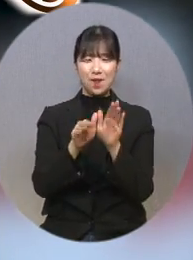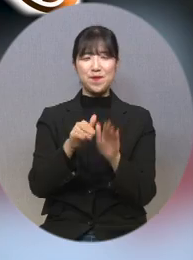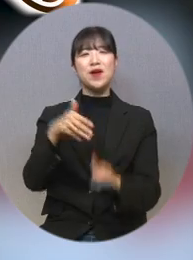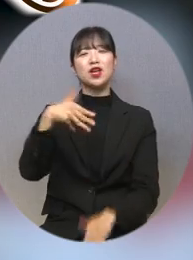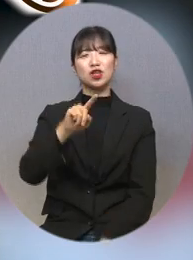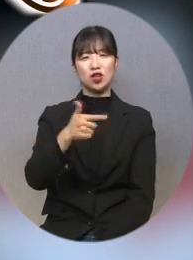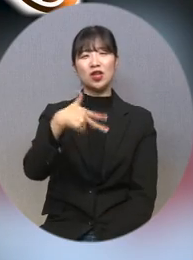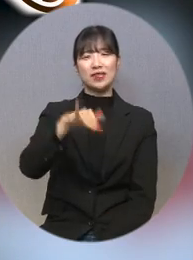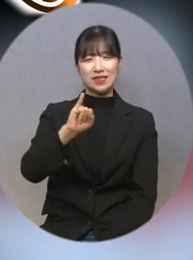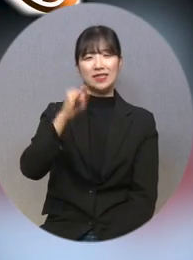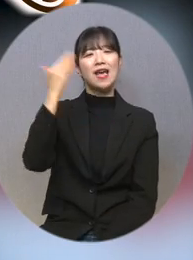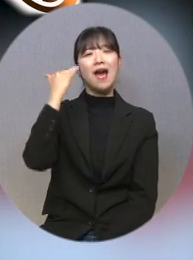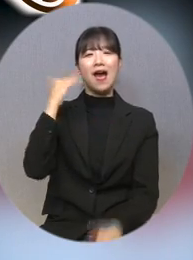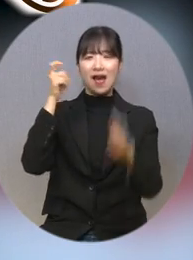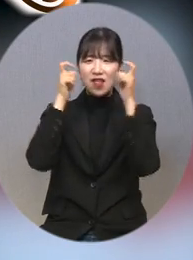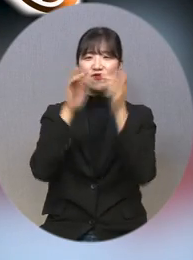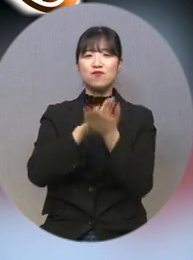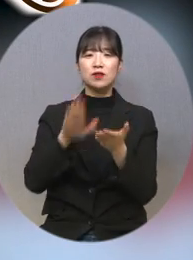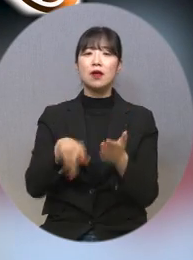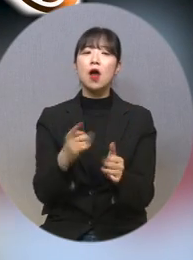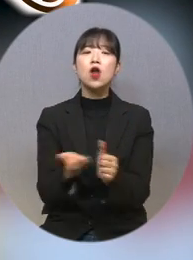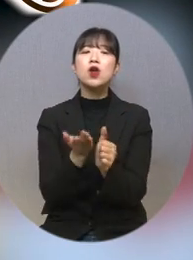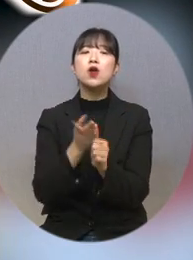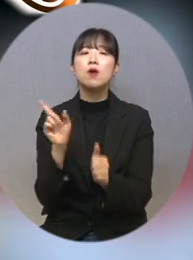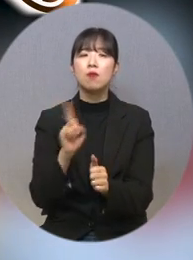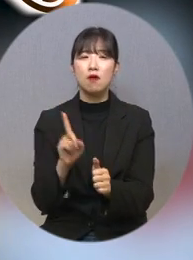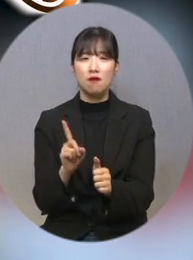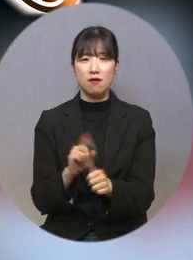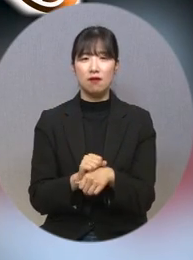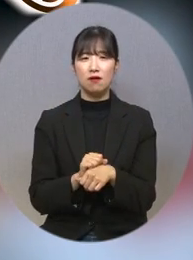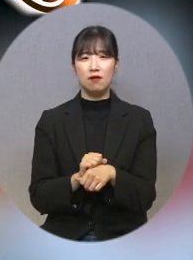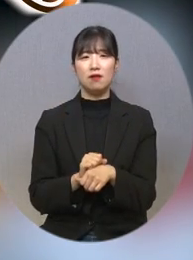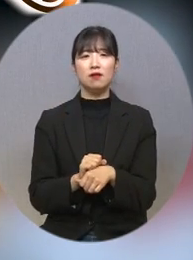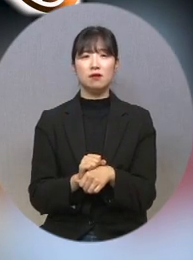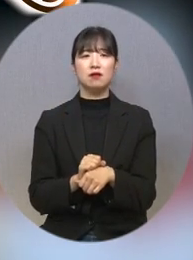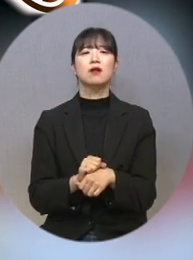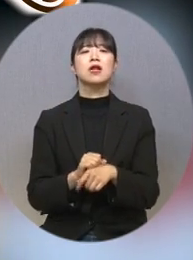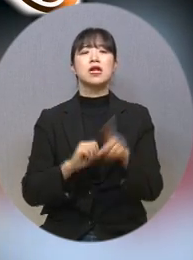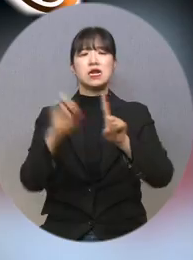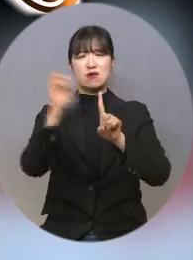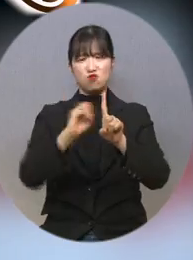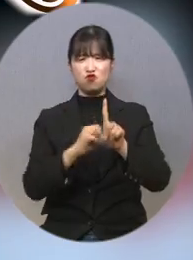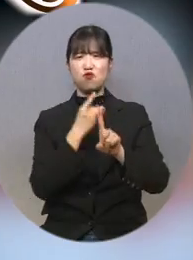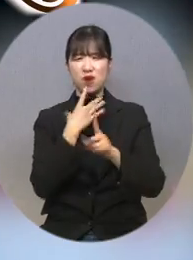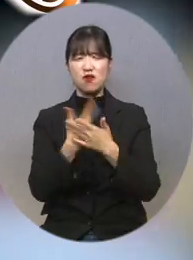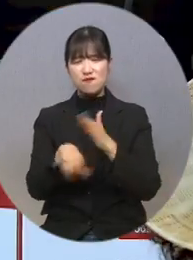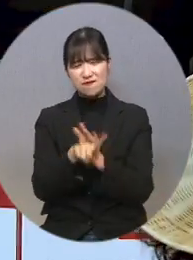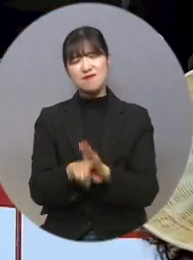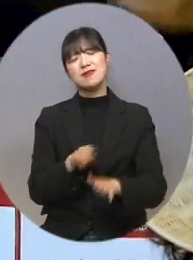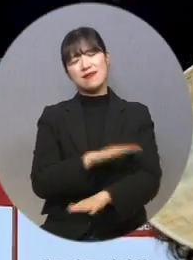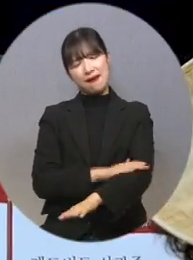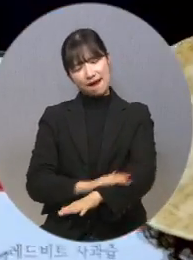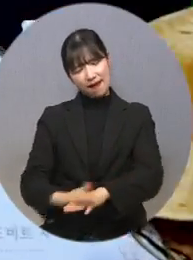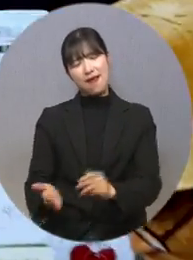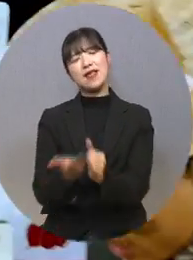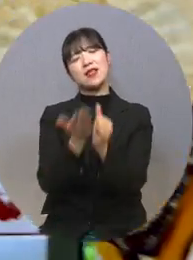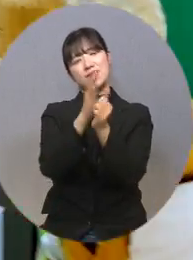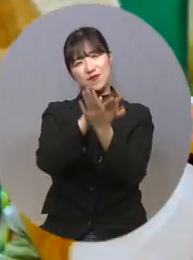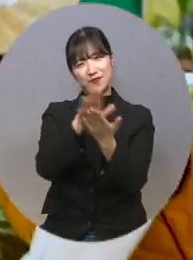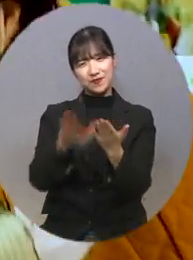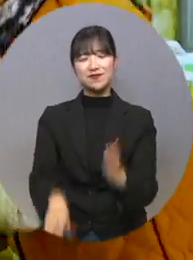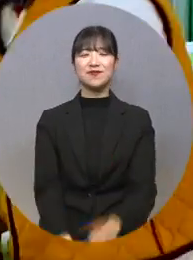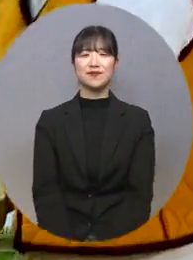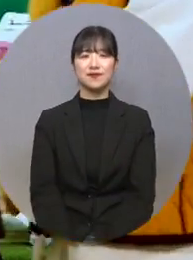예 어떻게 키웠습니까? 잘 키웠죠? 1%만을 위해서 잘 키웠죠 잘 키웠습니다 예.